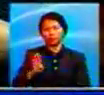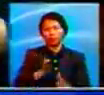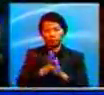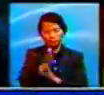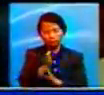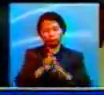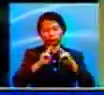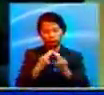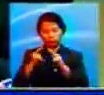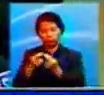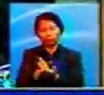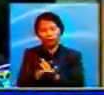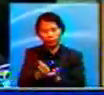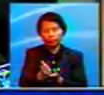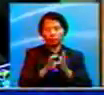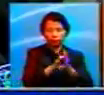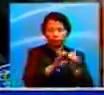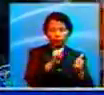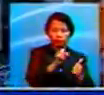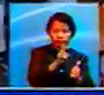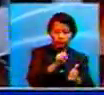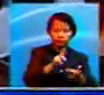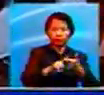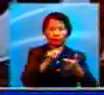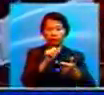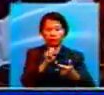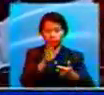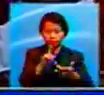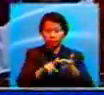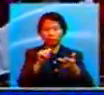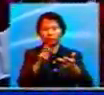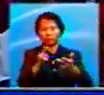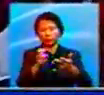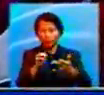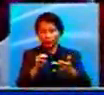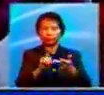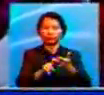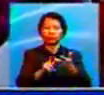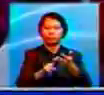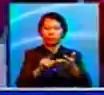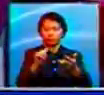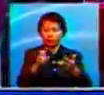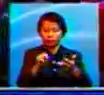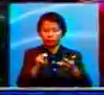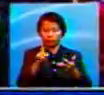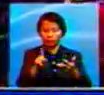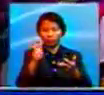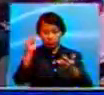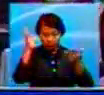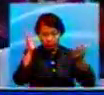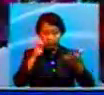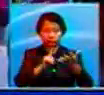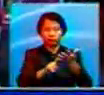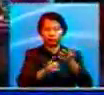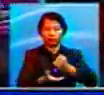unit-unit amanah seperti ASN, ASB, ASM, Amanah Saham Satu Malaysia